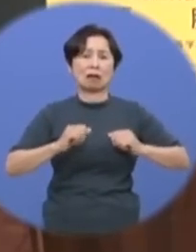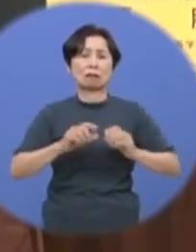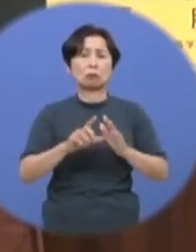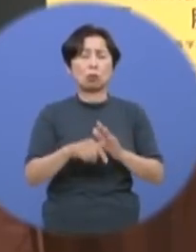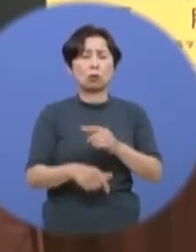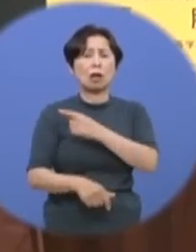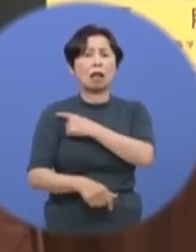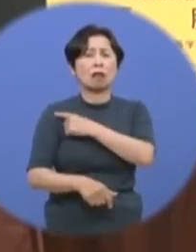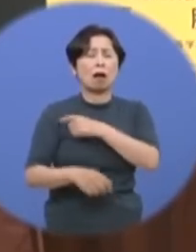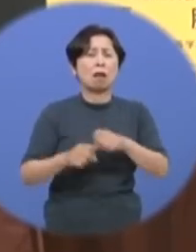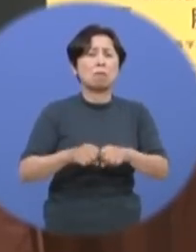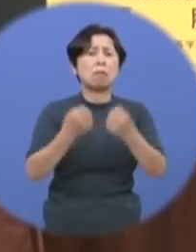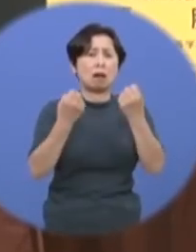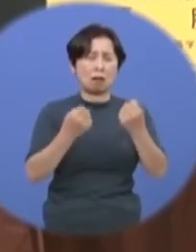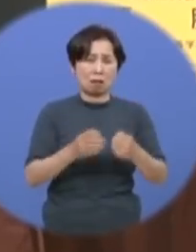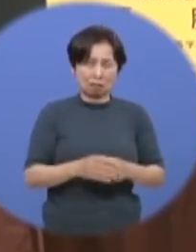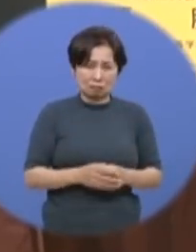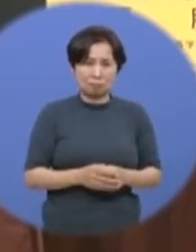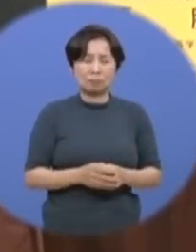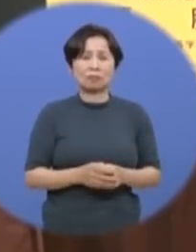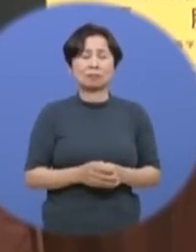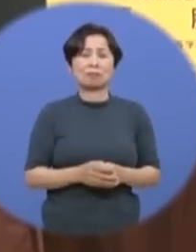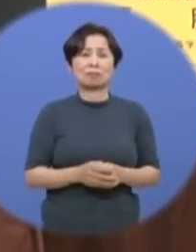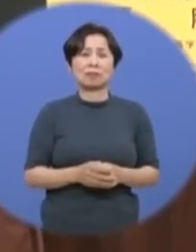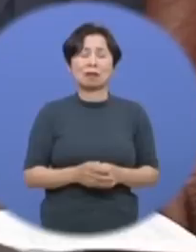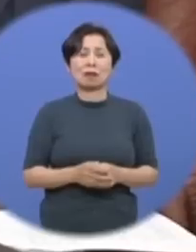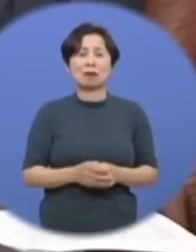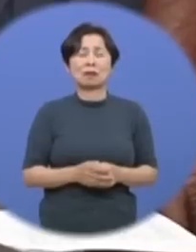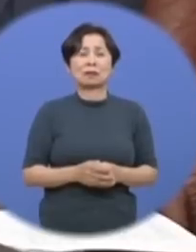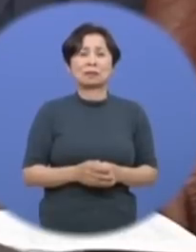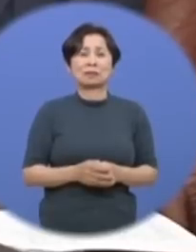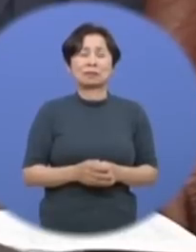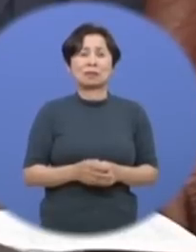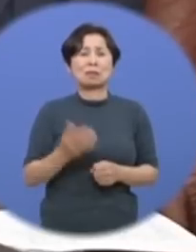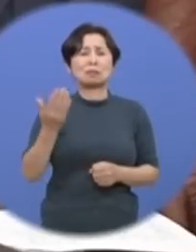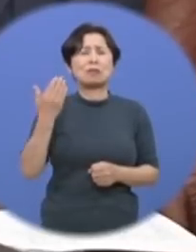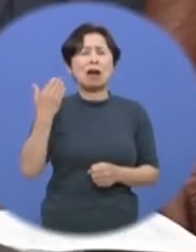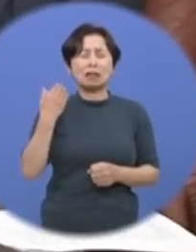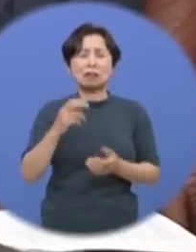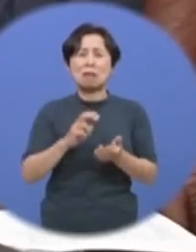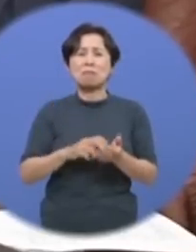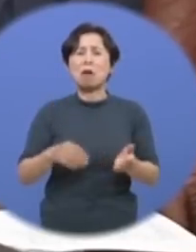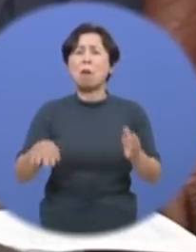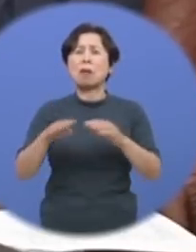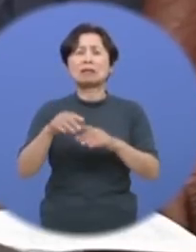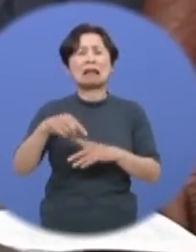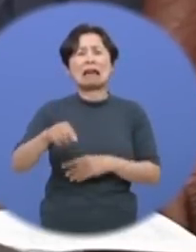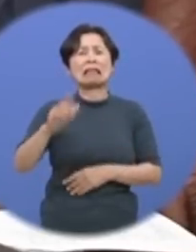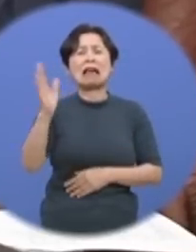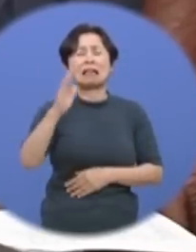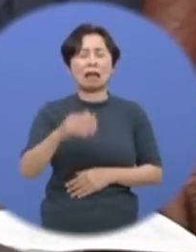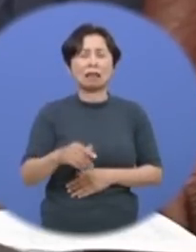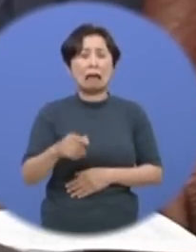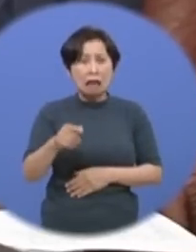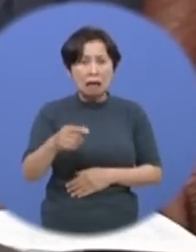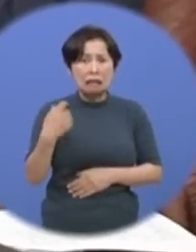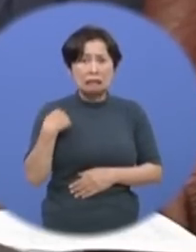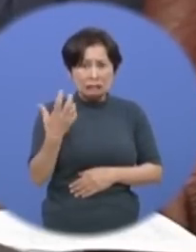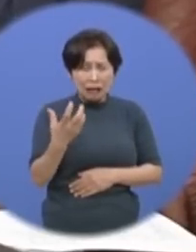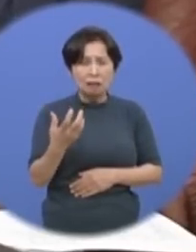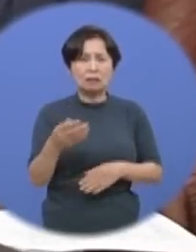壊したんですよねリヴァヤからこう病院行って治してもらうんですよけど通りはもうそんな硬いタイヤの時ってこれで終わりです